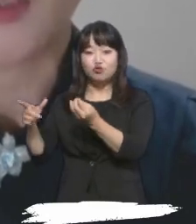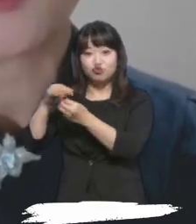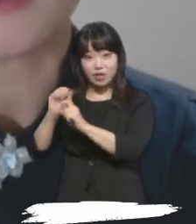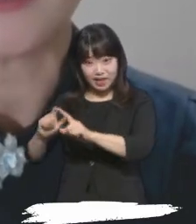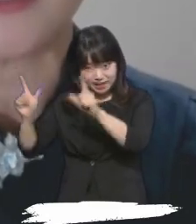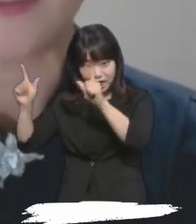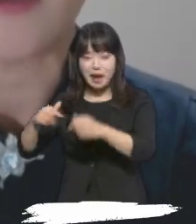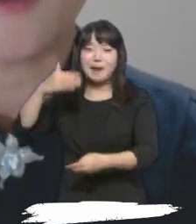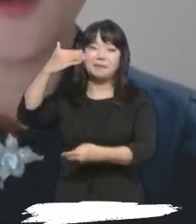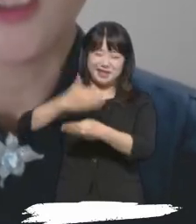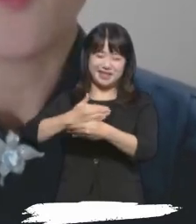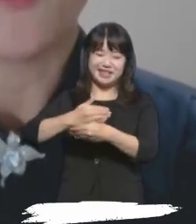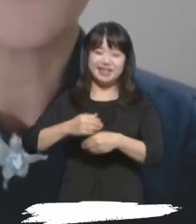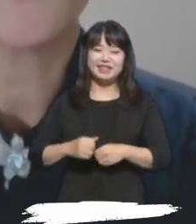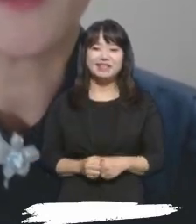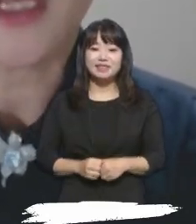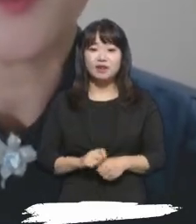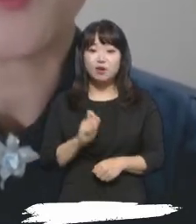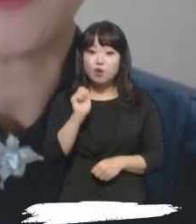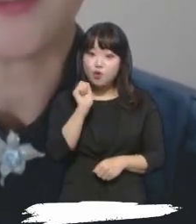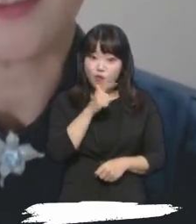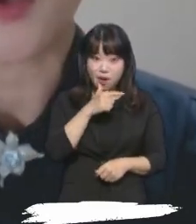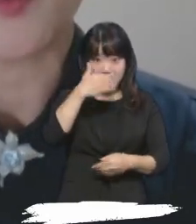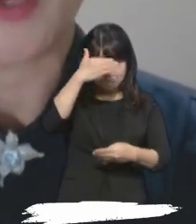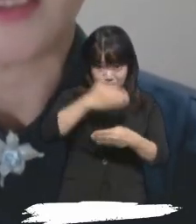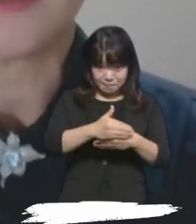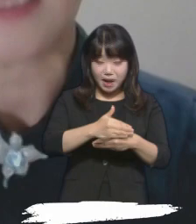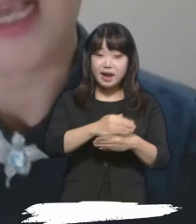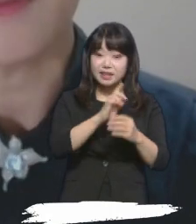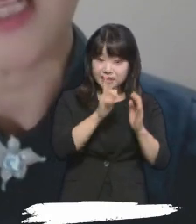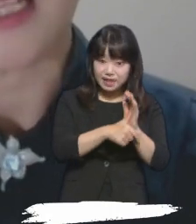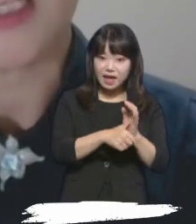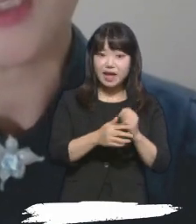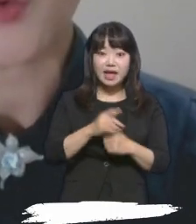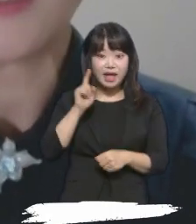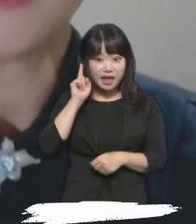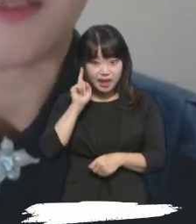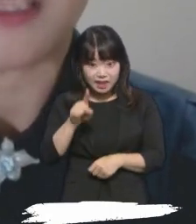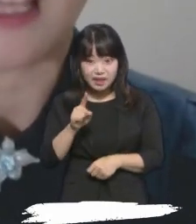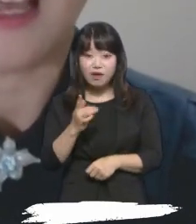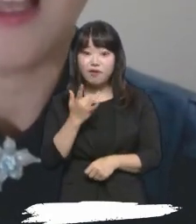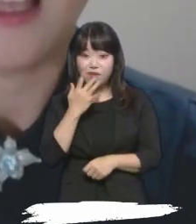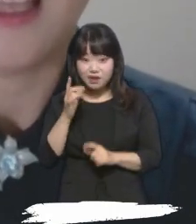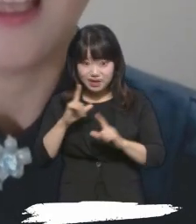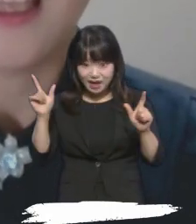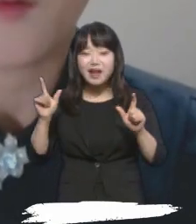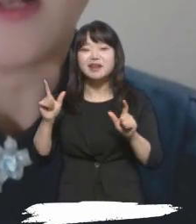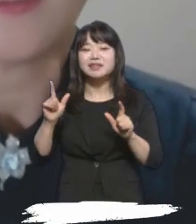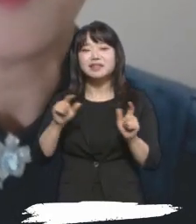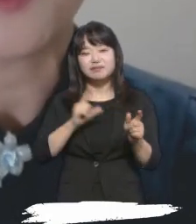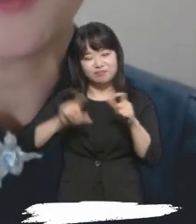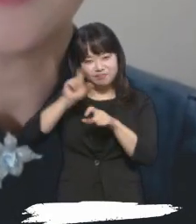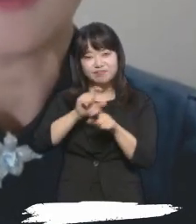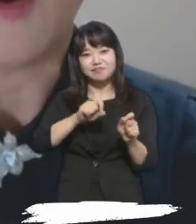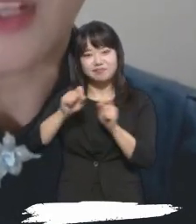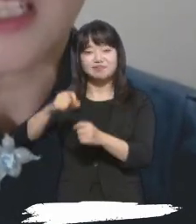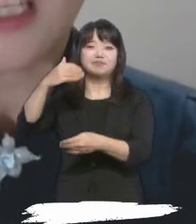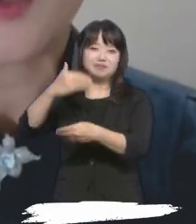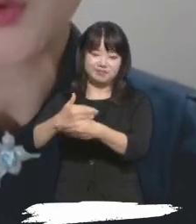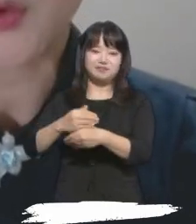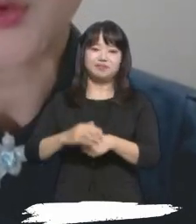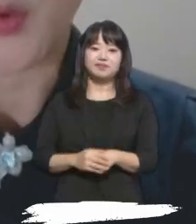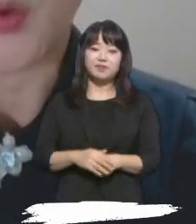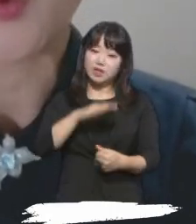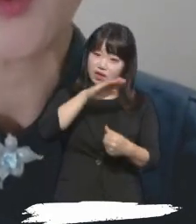당일, 휴관일인데요. 월요일이 휴관일일 경우에는 다음 날이 휴관일입니다. 관람료는